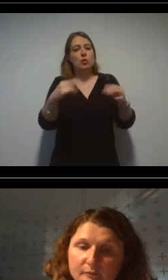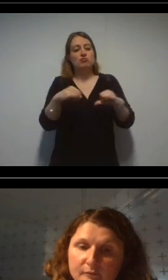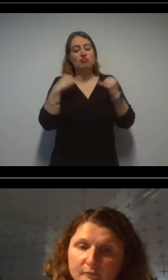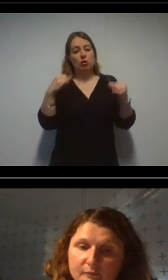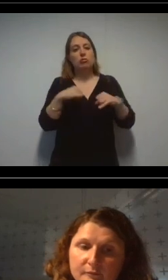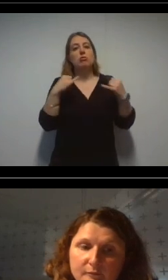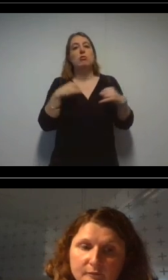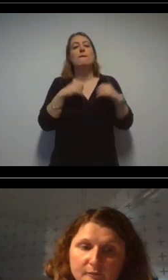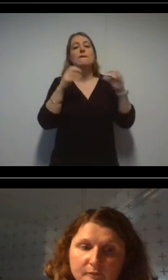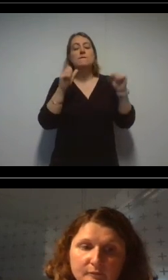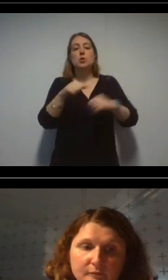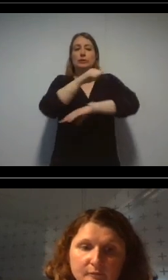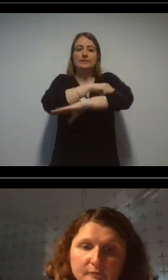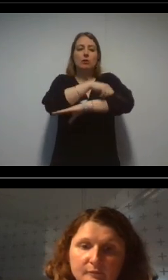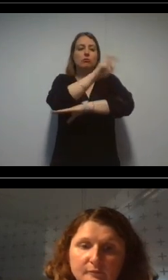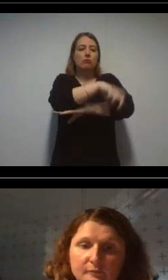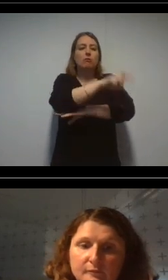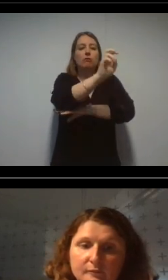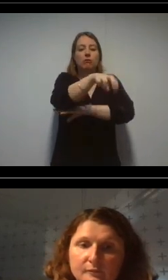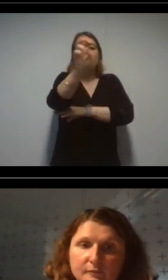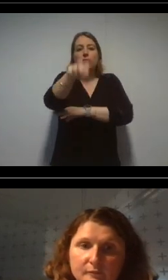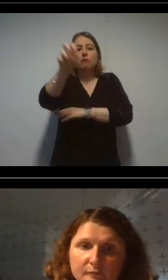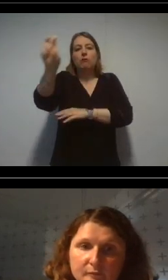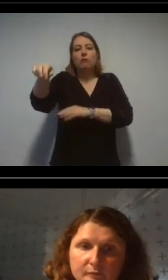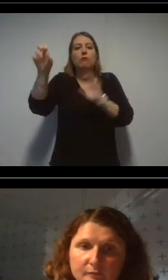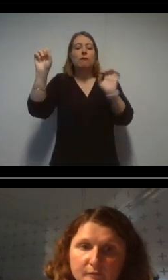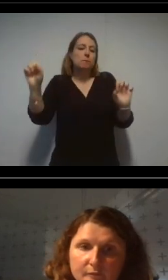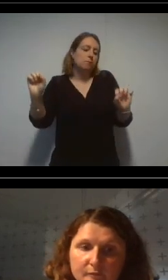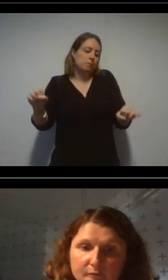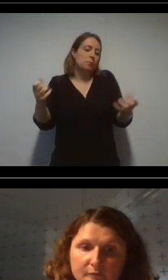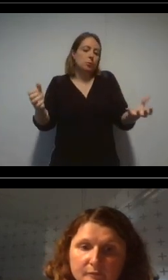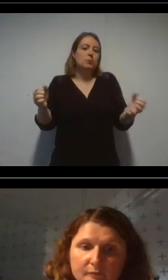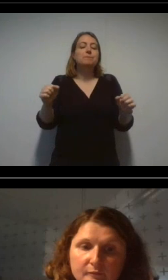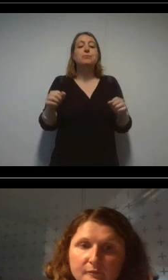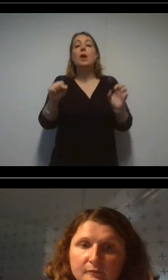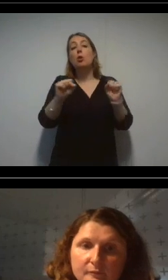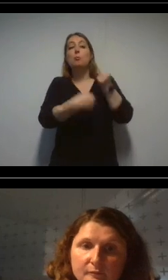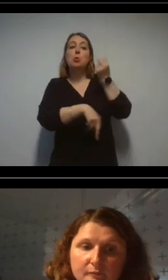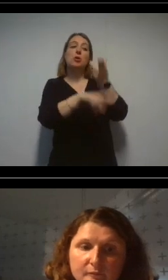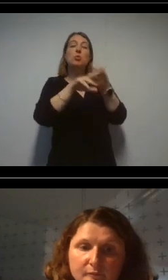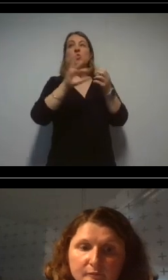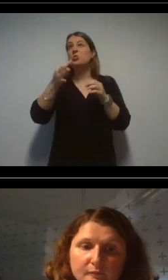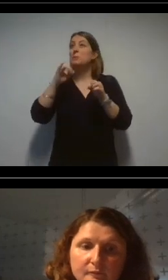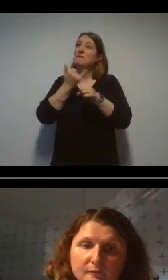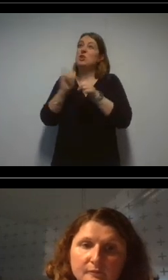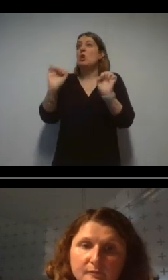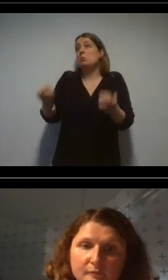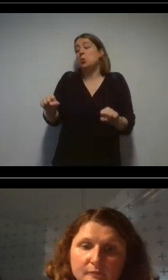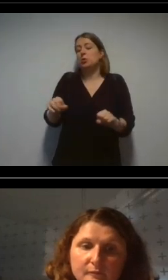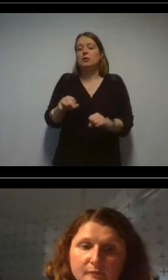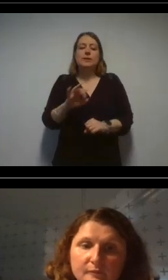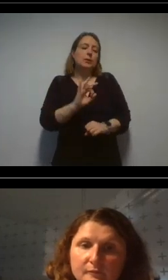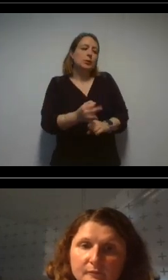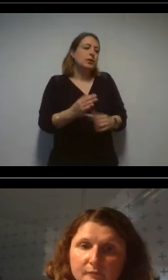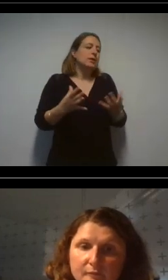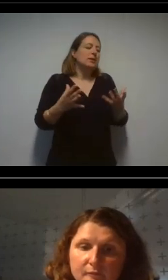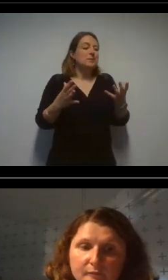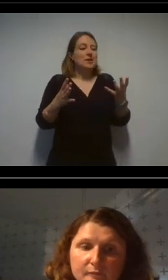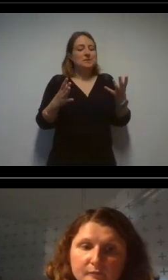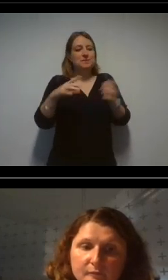de stand en stand. Alors vous me direz, ça peut se faire de manière virtuelle, mais il y a parfois des jeunes qui